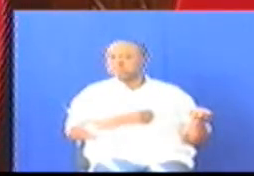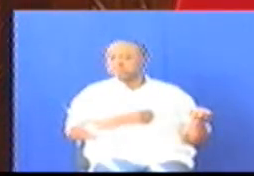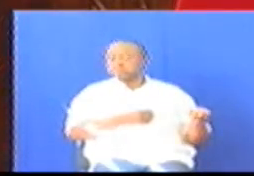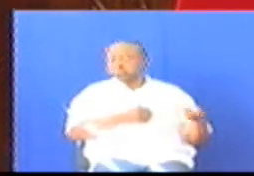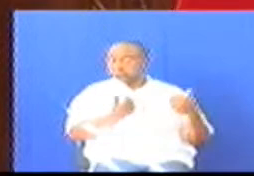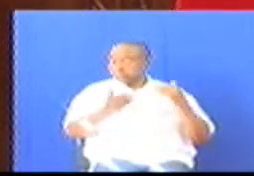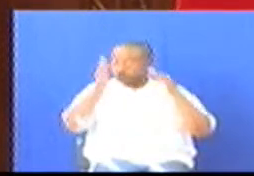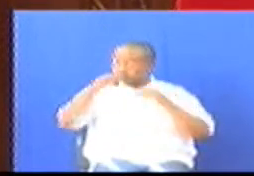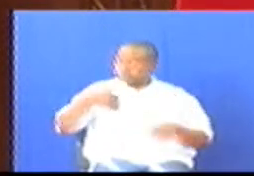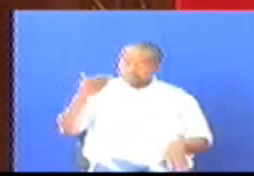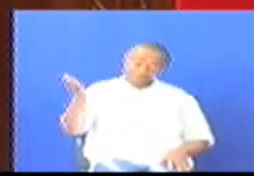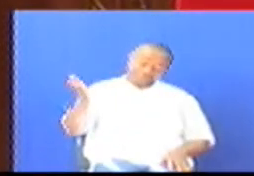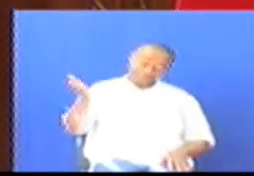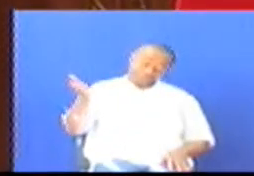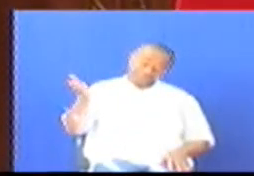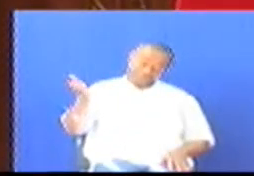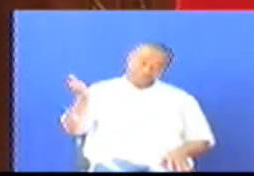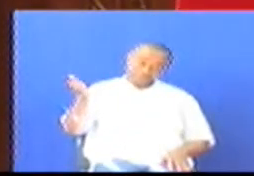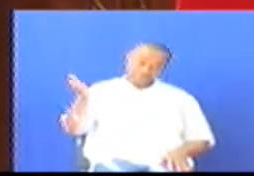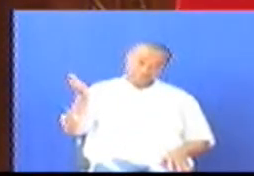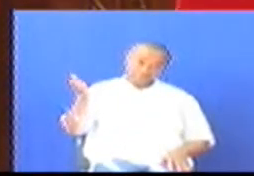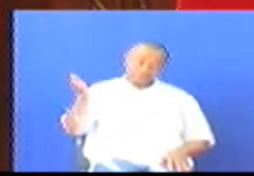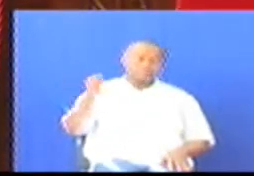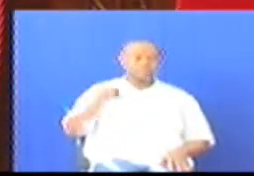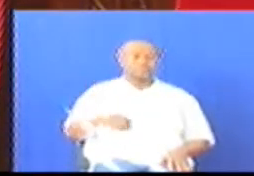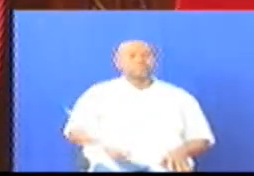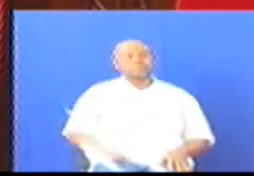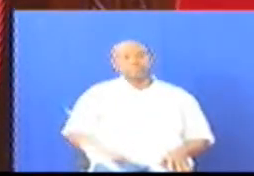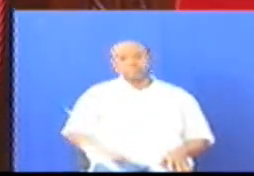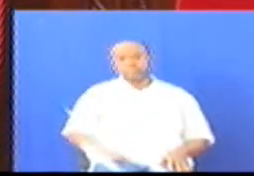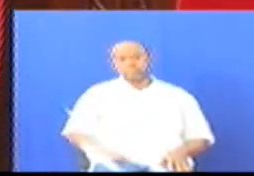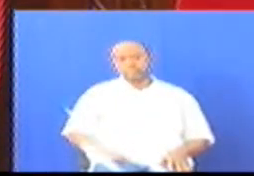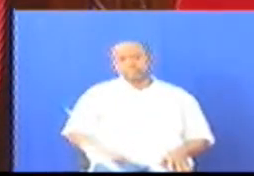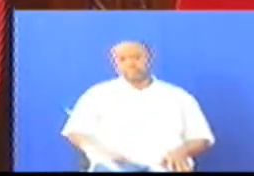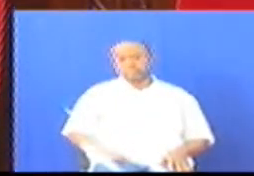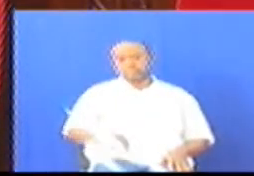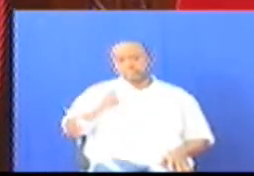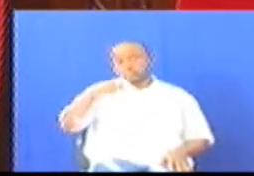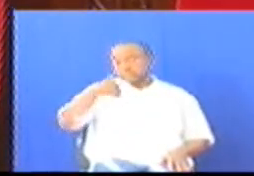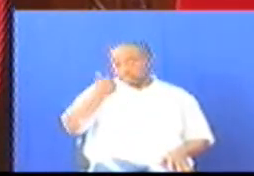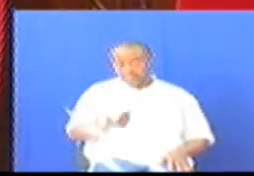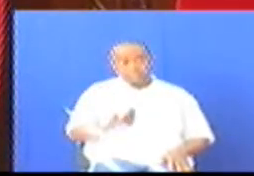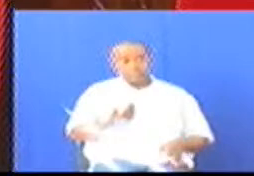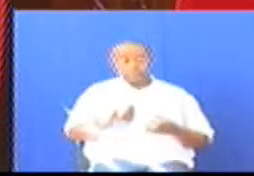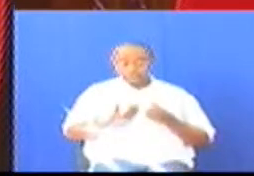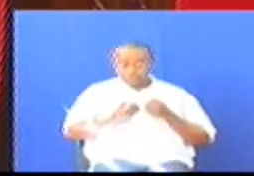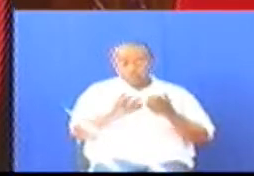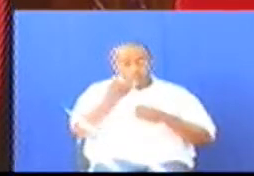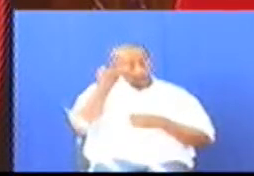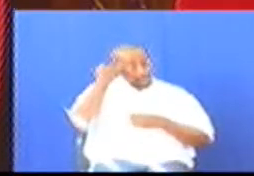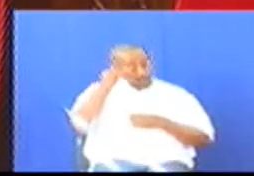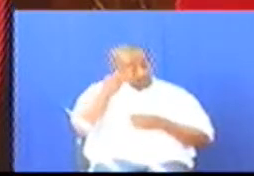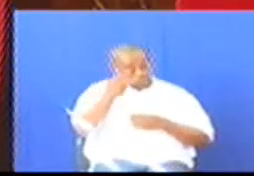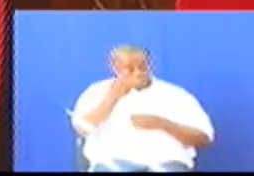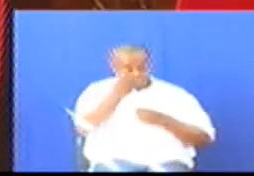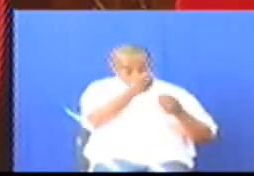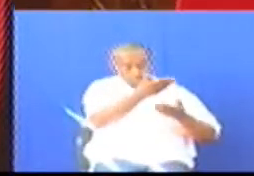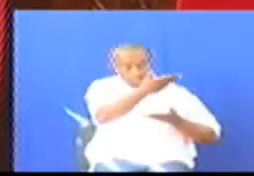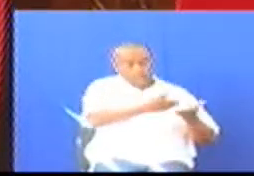Mheshimiwa Speaker, na baada ya kupewa hii opinion ya hati yenye mashaka